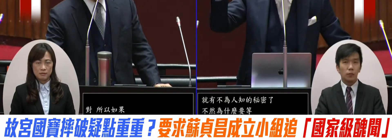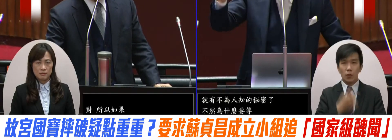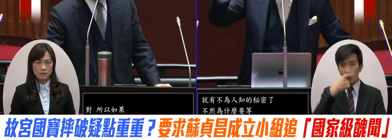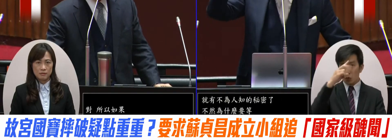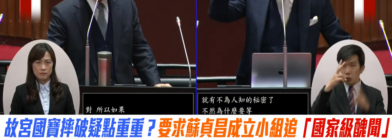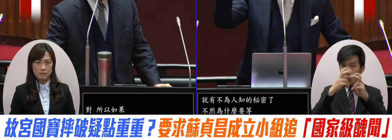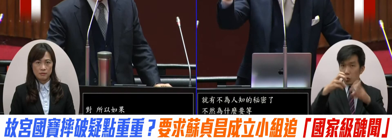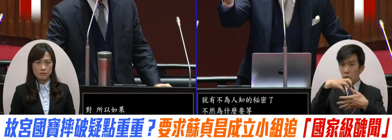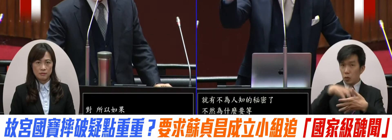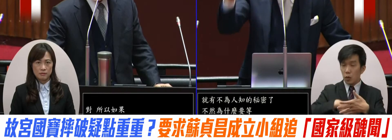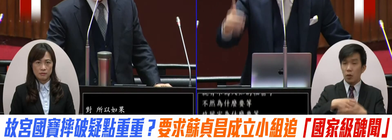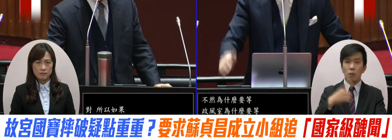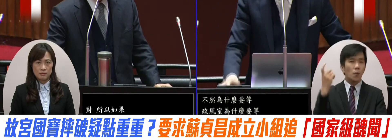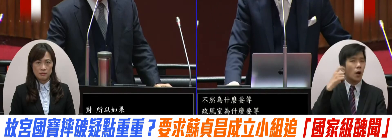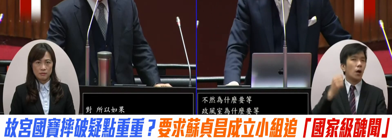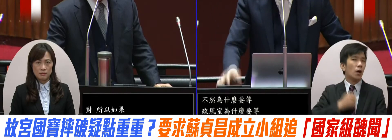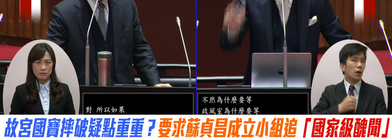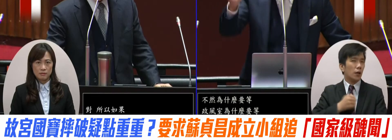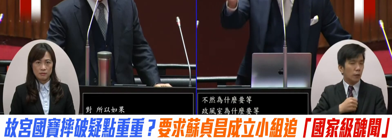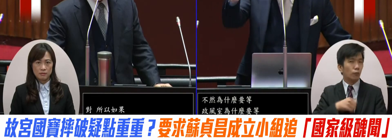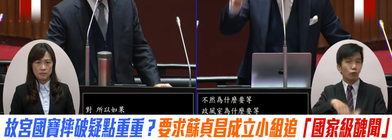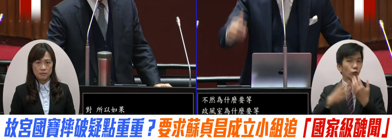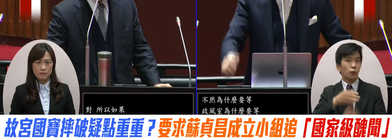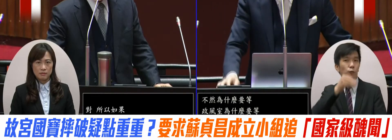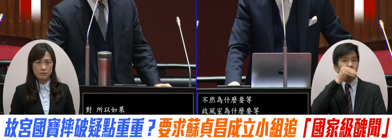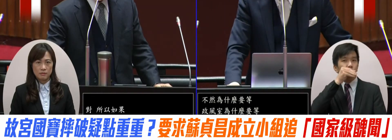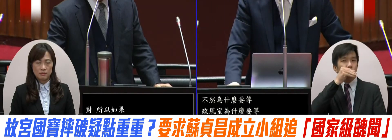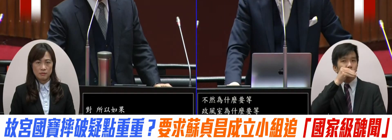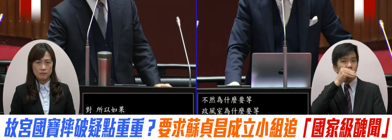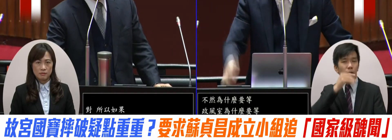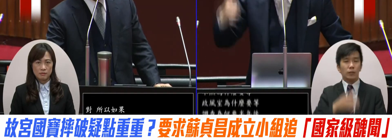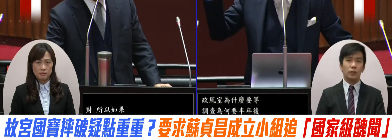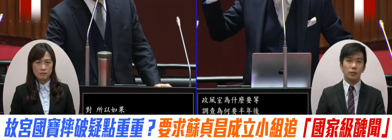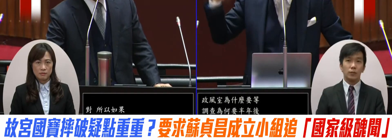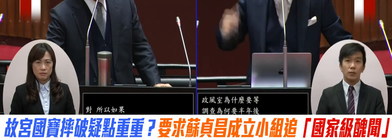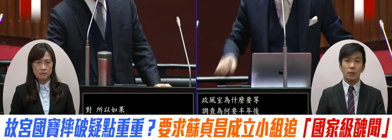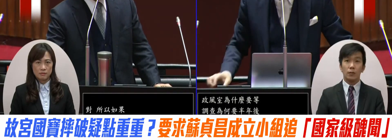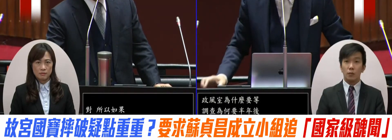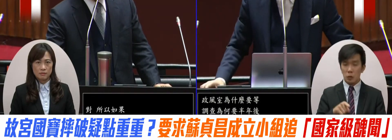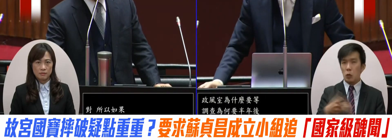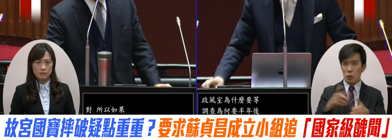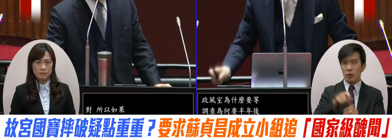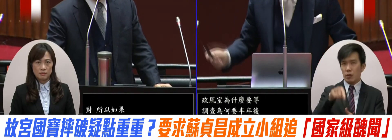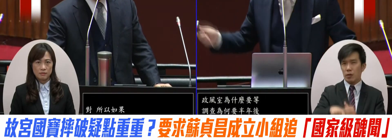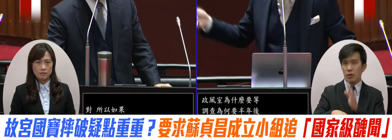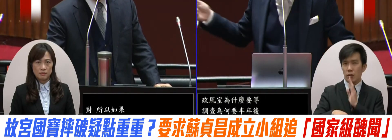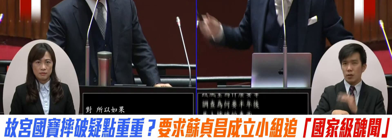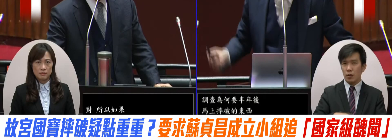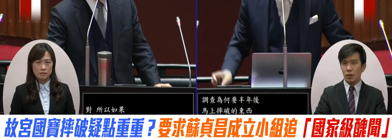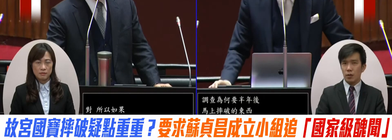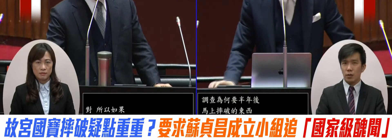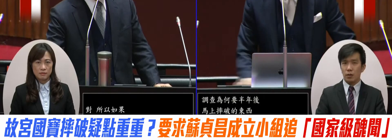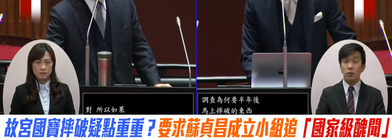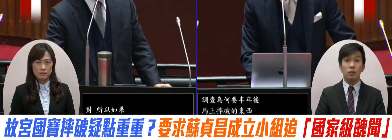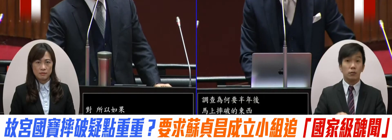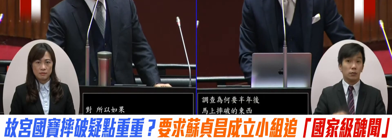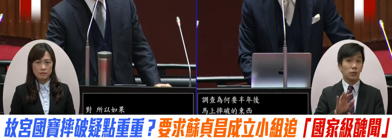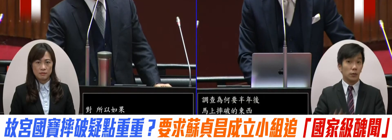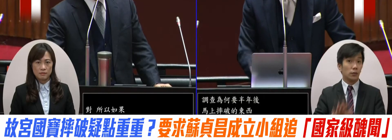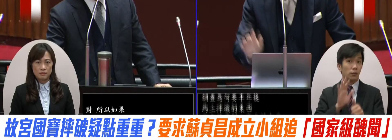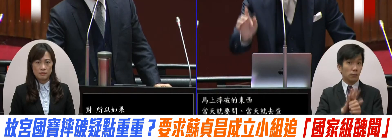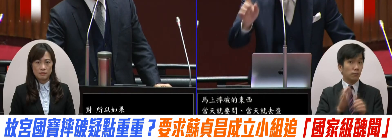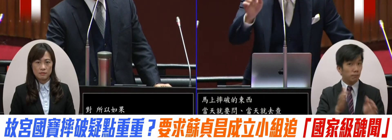有人的知情的不敢言，敢怒的也不敢言，这个就是问题之所在。我今天整个做一个整理，你